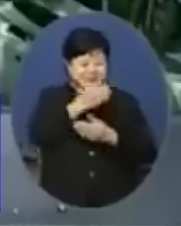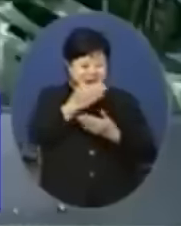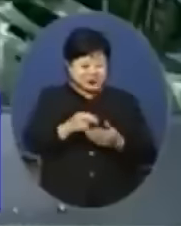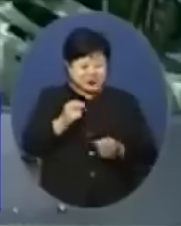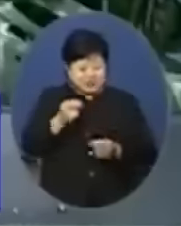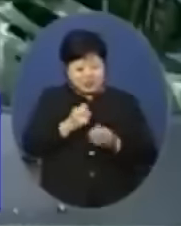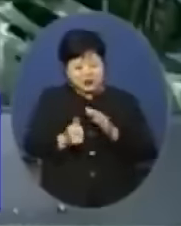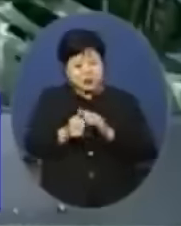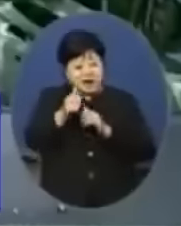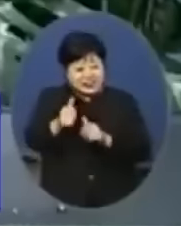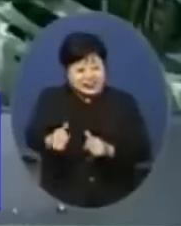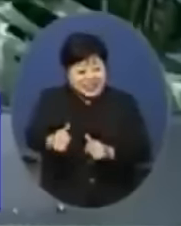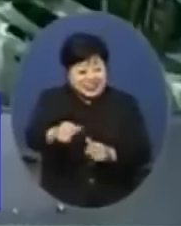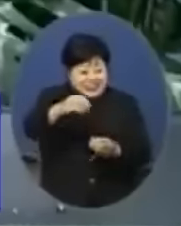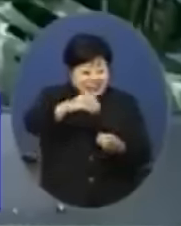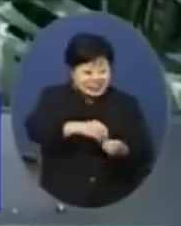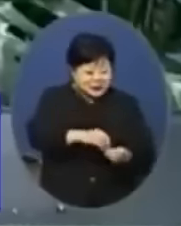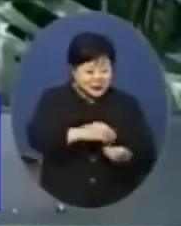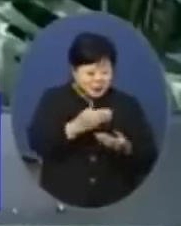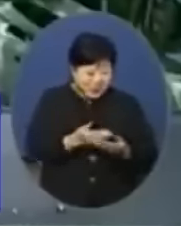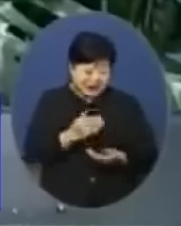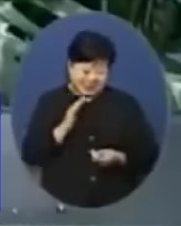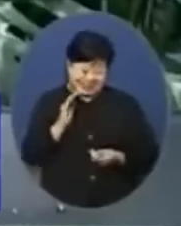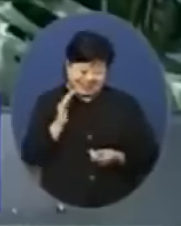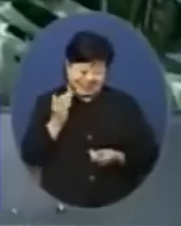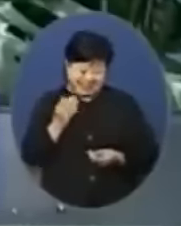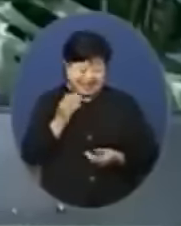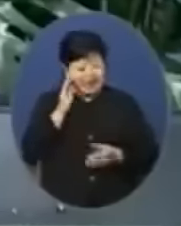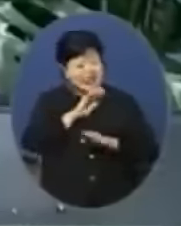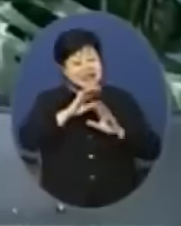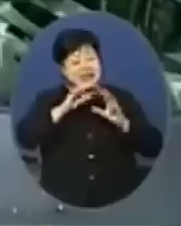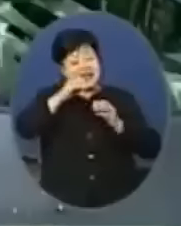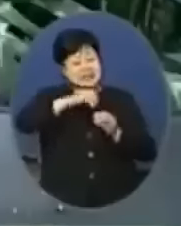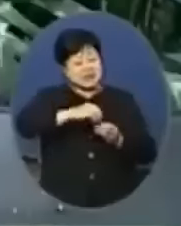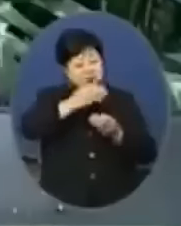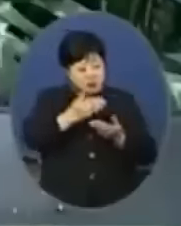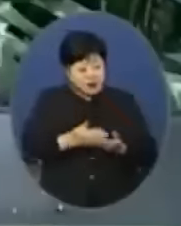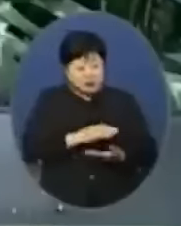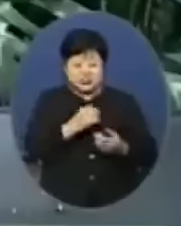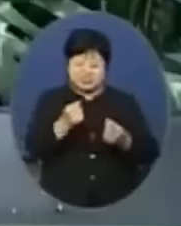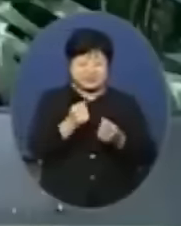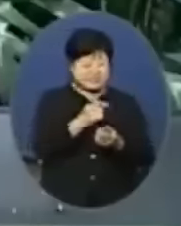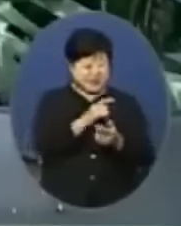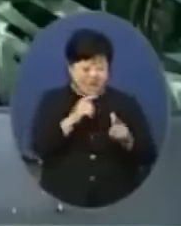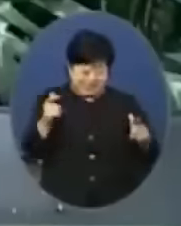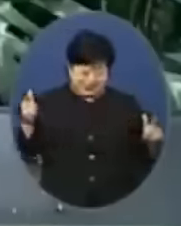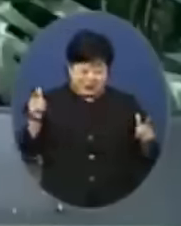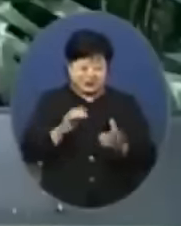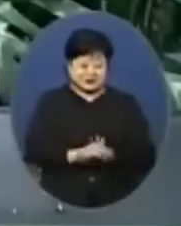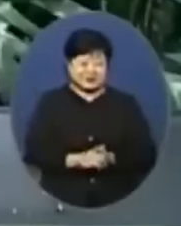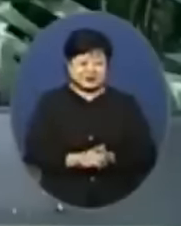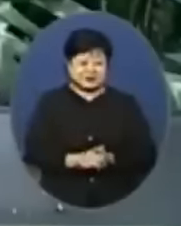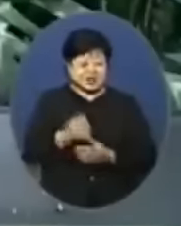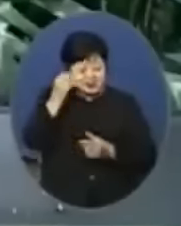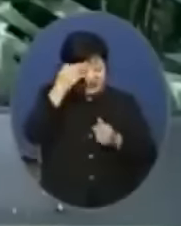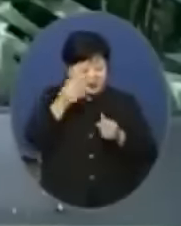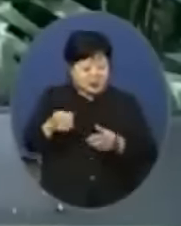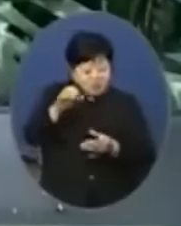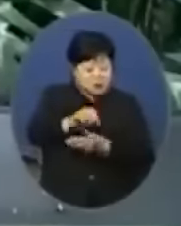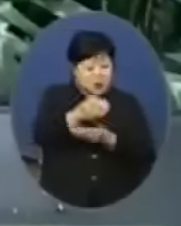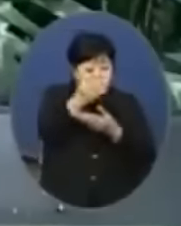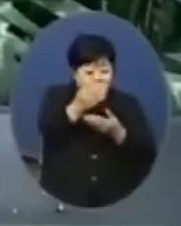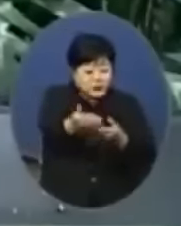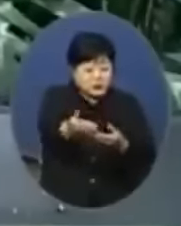영생의 소망을 따라 상속자가 되게 하려 하심이라. 하늘나라 상속을 얻는 것도 우리 힘으로는 하도 안 돼요. 성령을